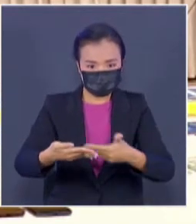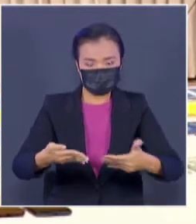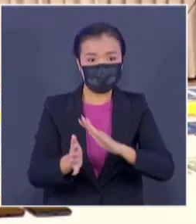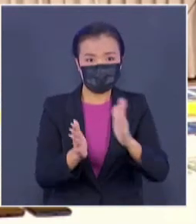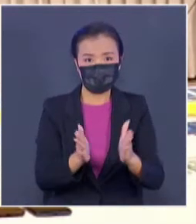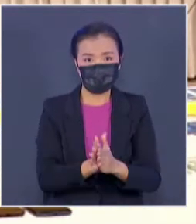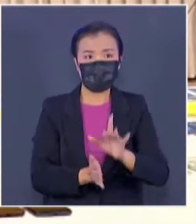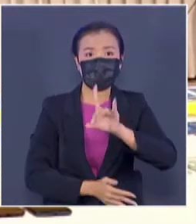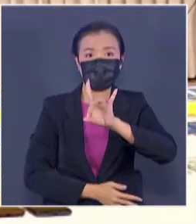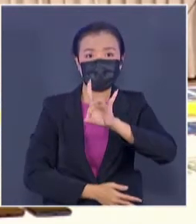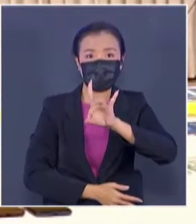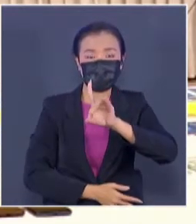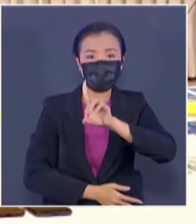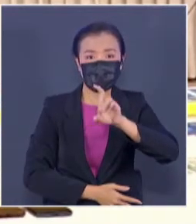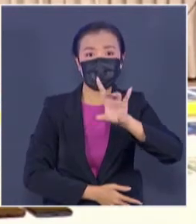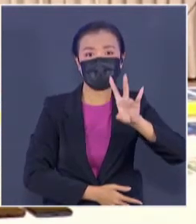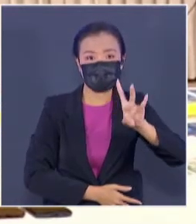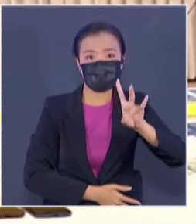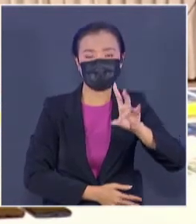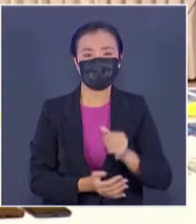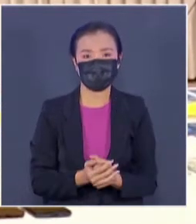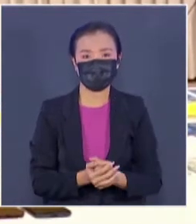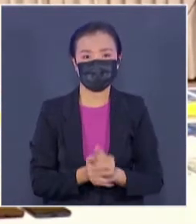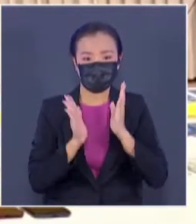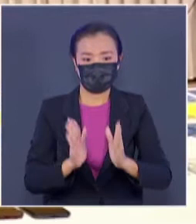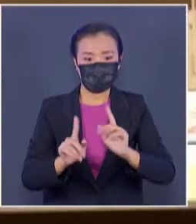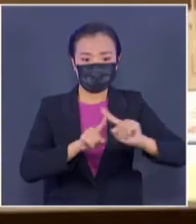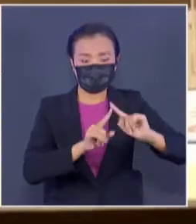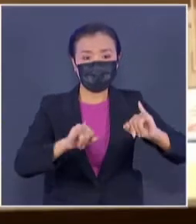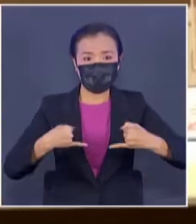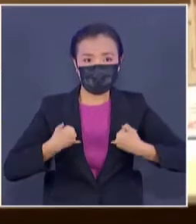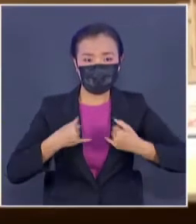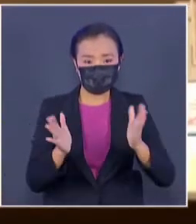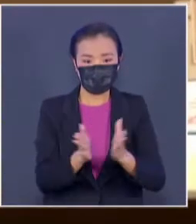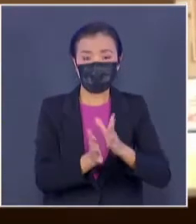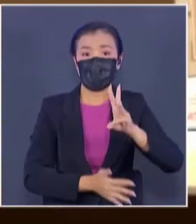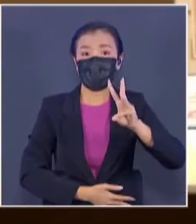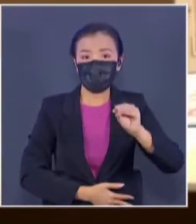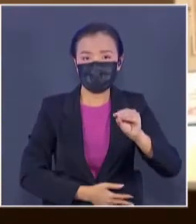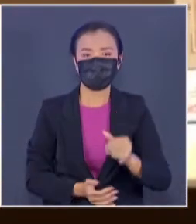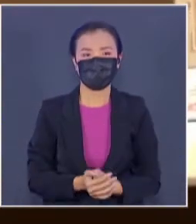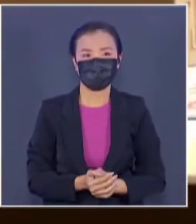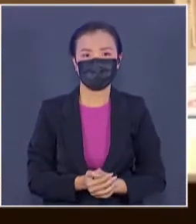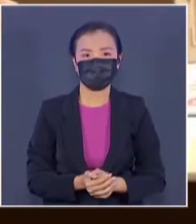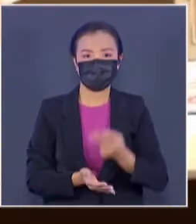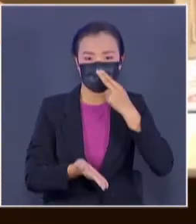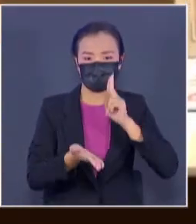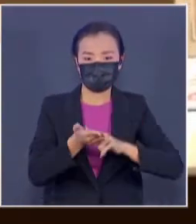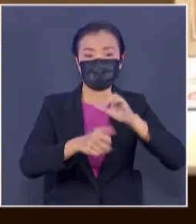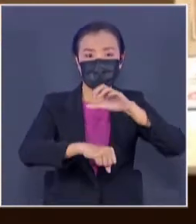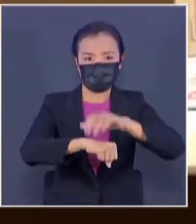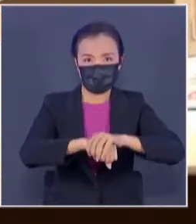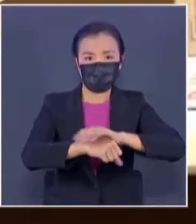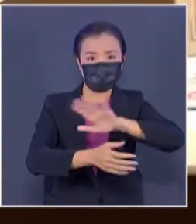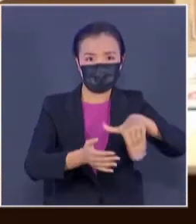า107บัญชีซึ่งเป็นของบุคคลต่างๆรวมกว่า60คนเบื้องต้นได้ออกหมายจับเจ้าของบัญชีม้